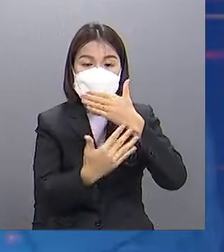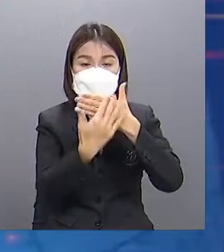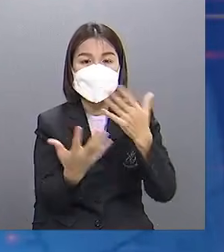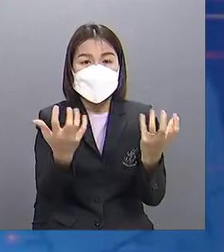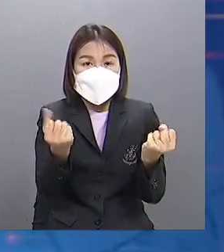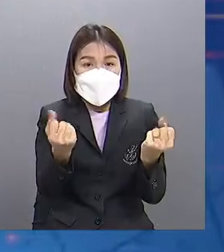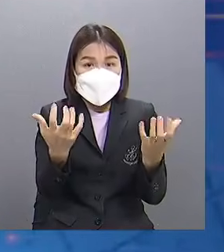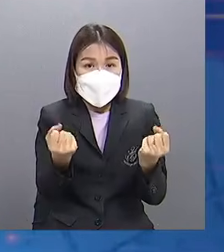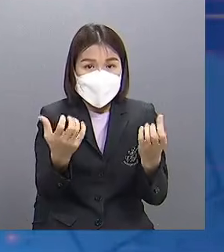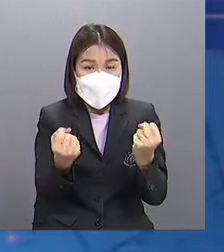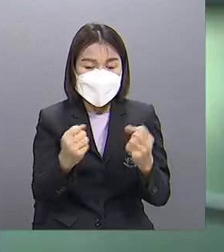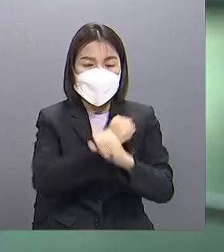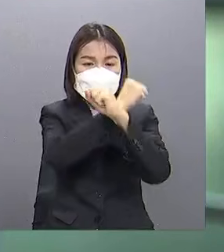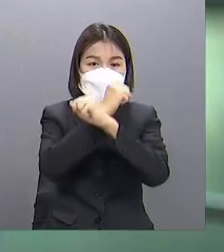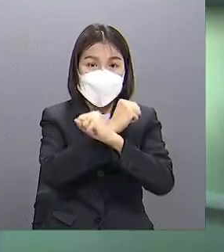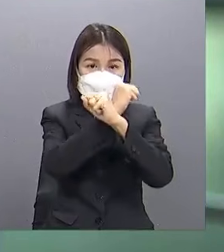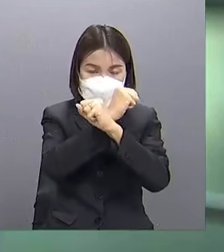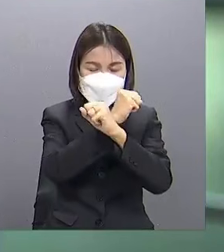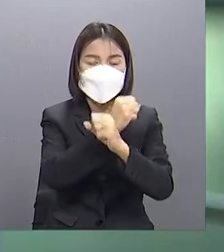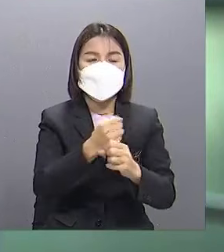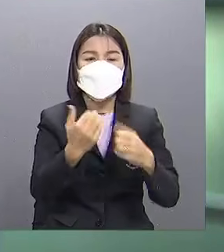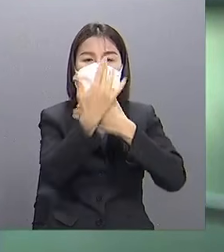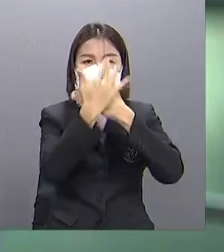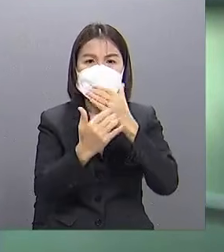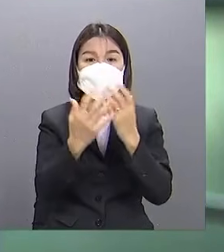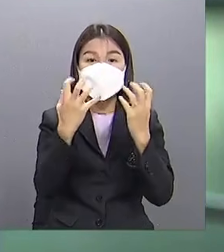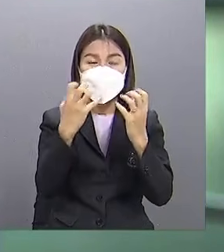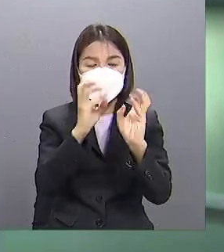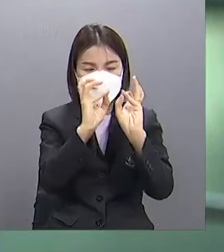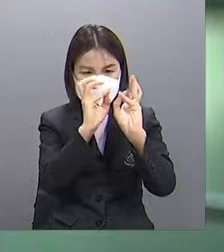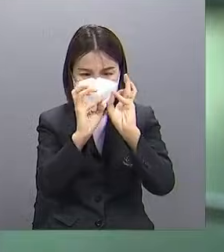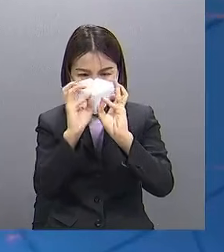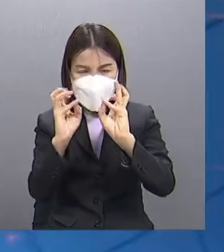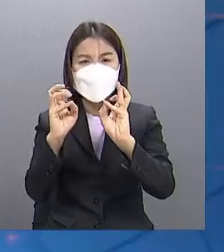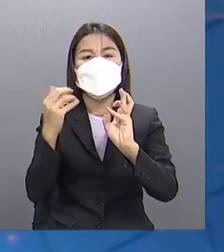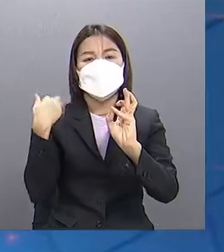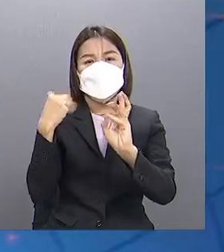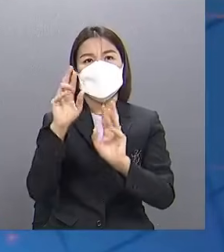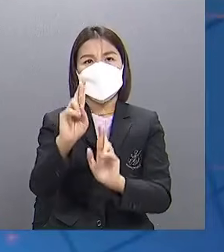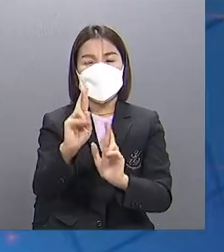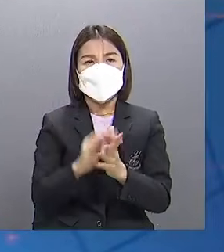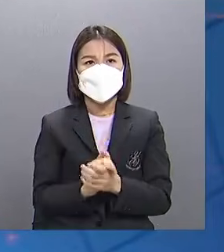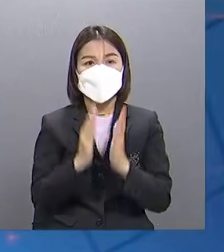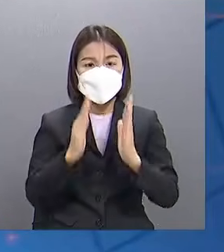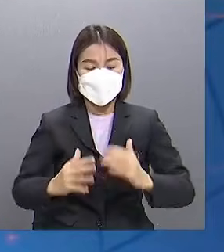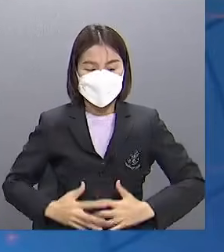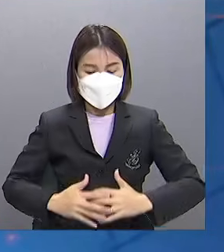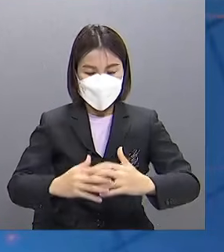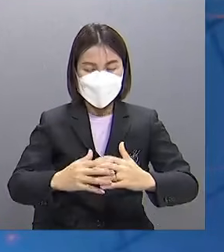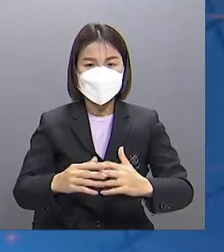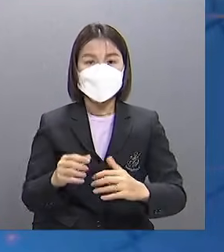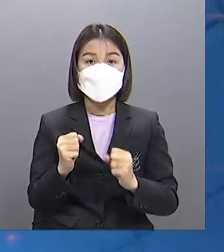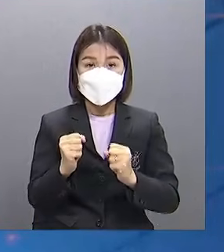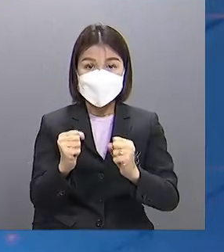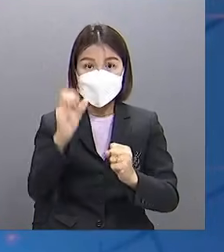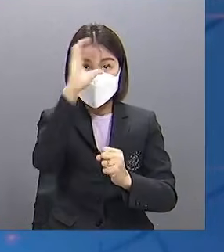ราเกิดริ่มเลือดได้เบื้องต้นนะครับแต่ถ้านอกเหนือจากนั้นเนี่ยคนท้องโดยทั่วไปผมแนะนำว่าต้องพยายามหาเตียงโรงพยาบาลนะครับเพราะว่า